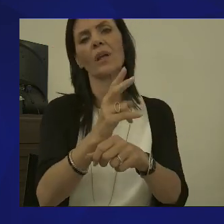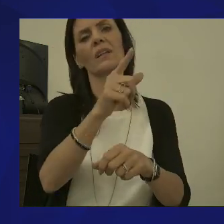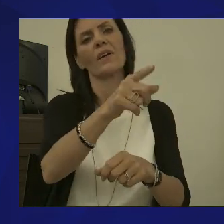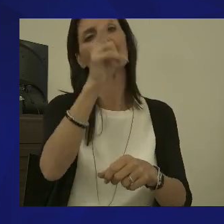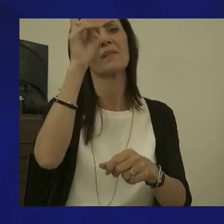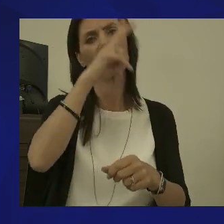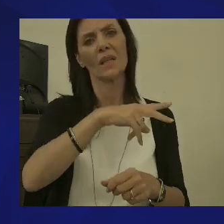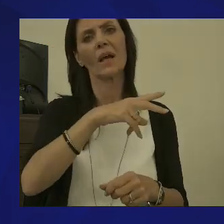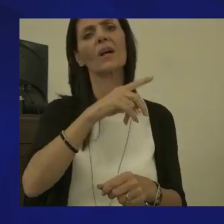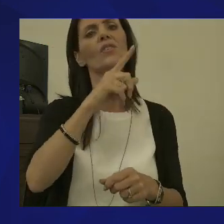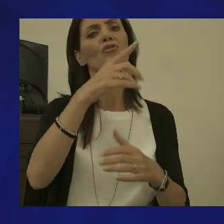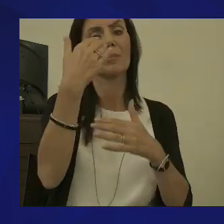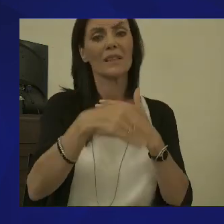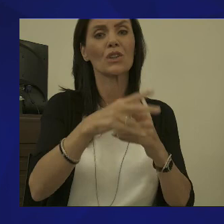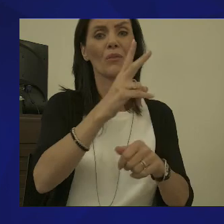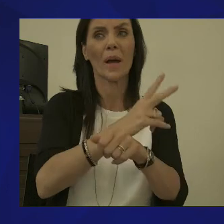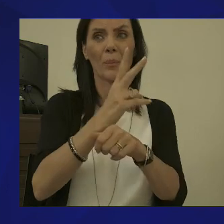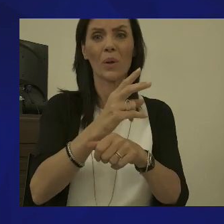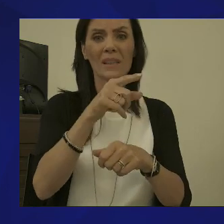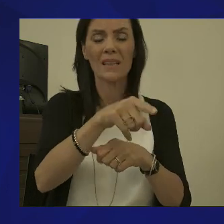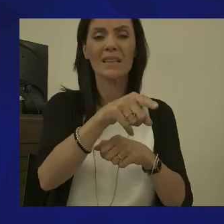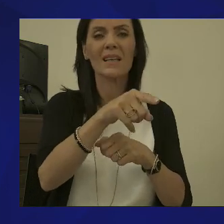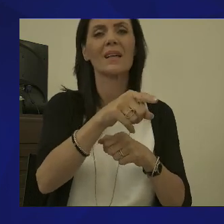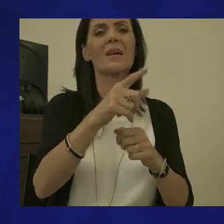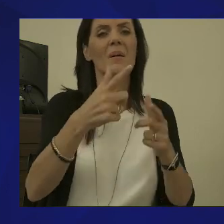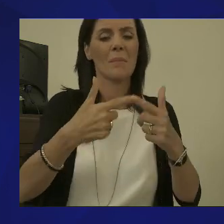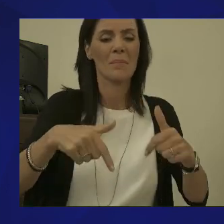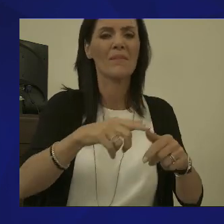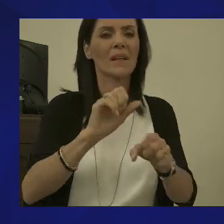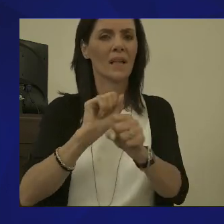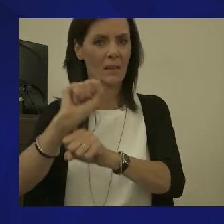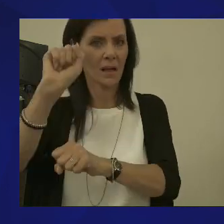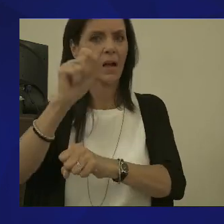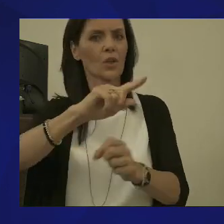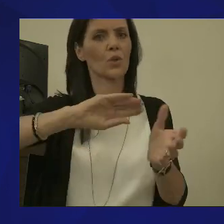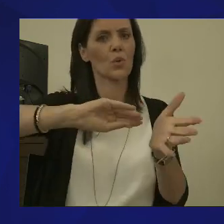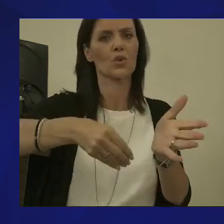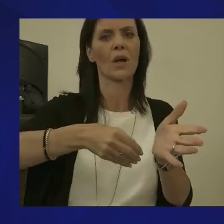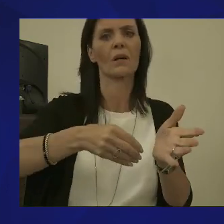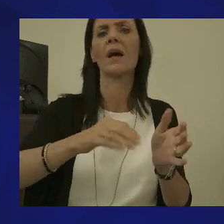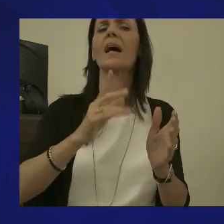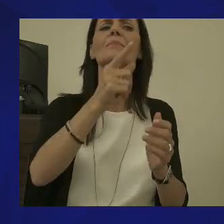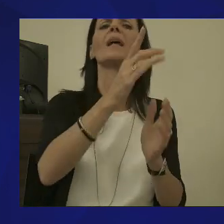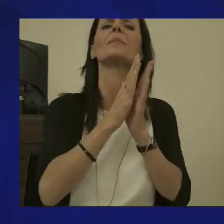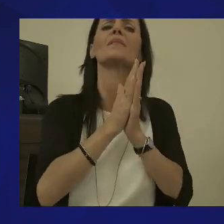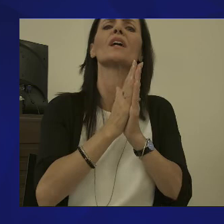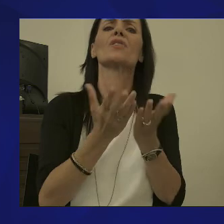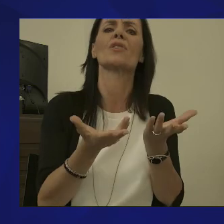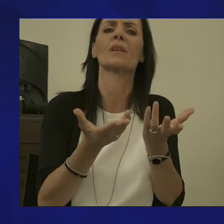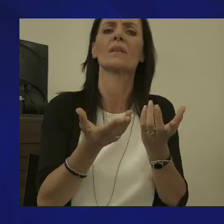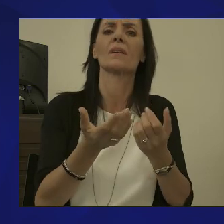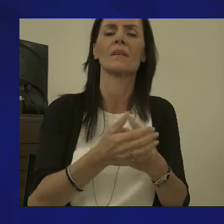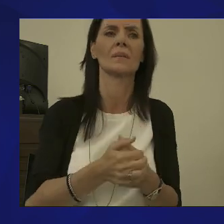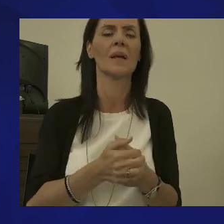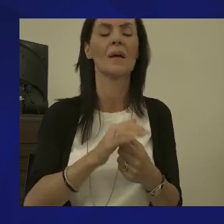אני גם מבינה שבסוף הפרויקט הזה בוועדת ערר יאושר, כי את... מה בעצם את מבקשת? לא, רגע, יכול להיות,